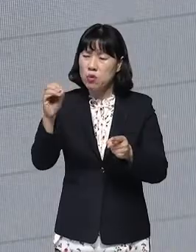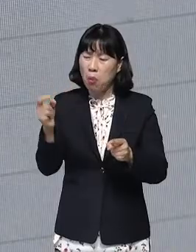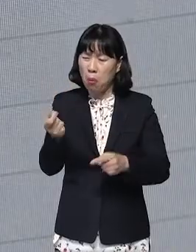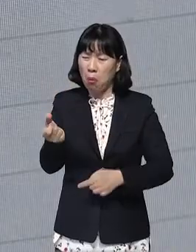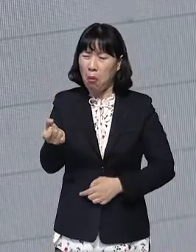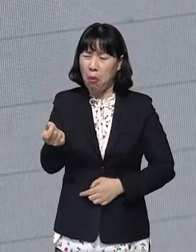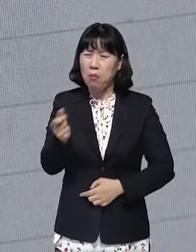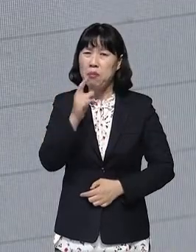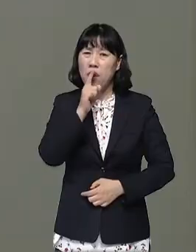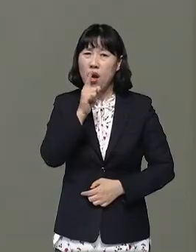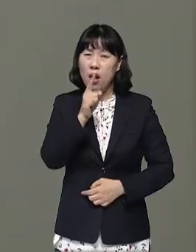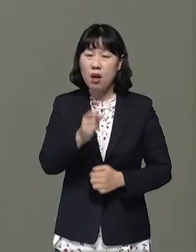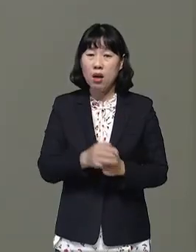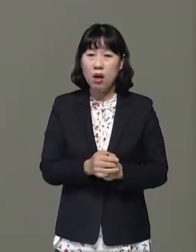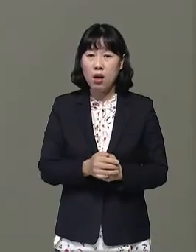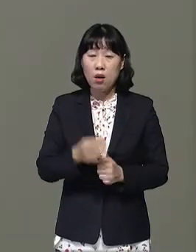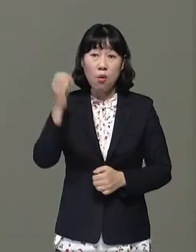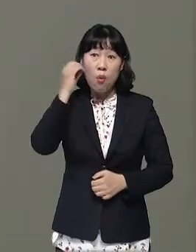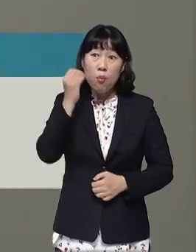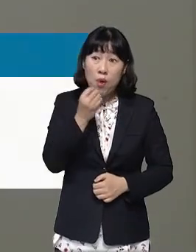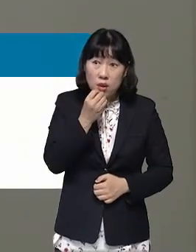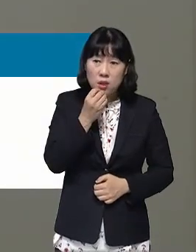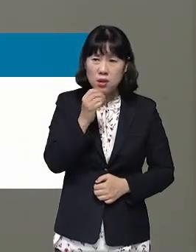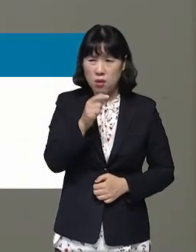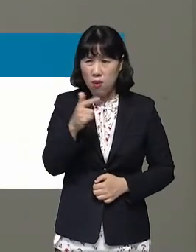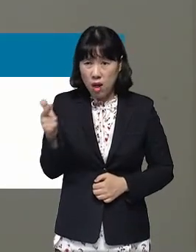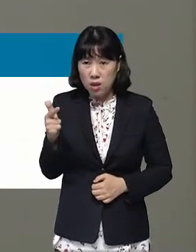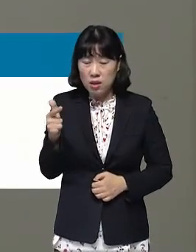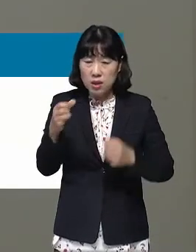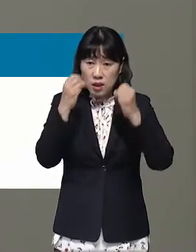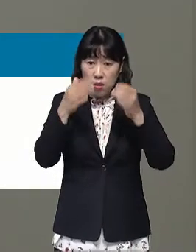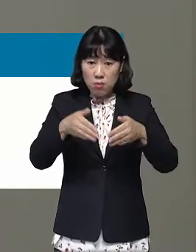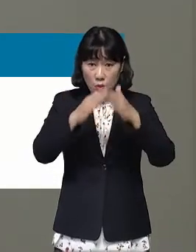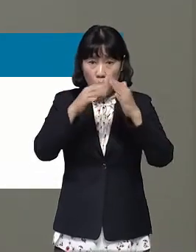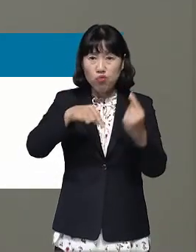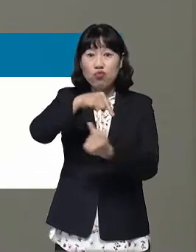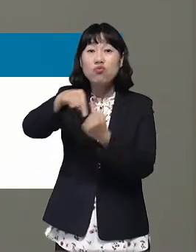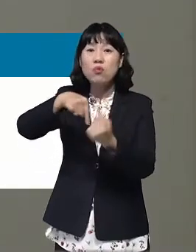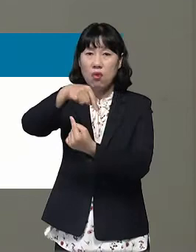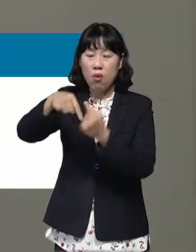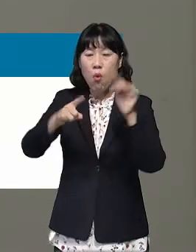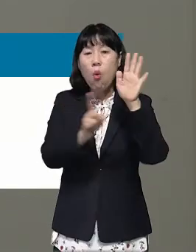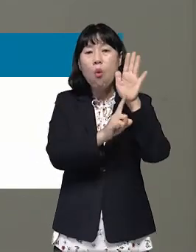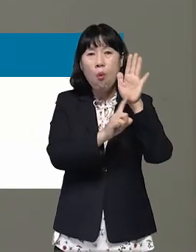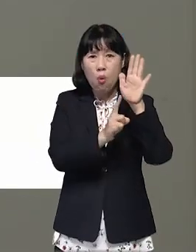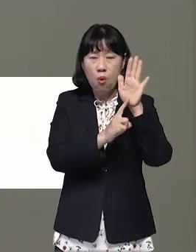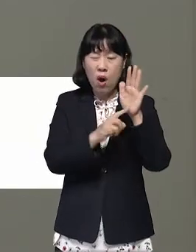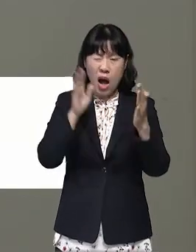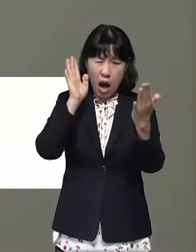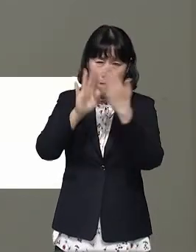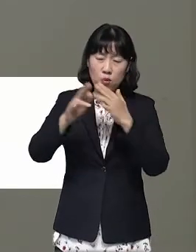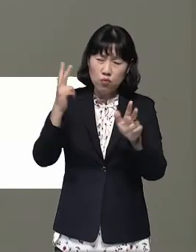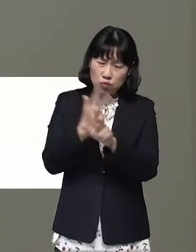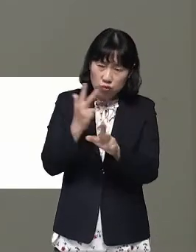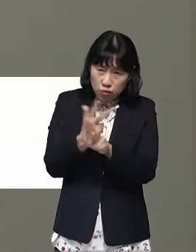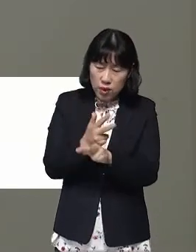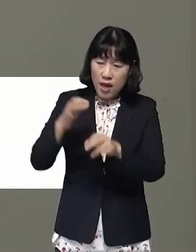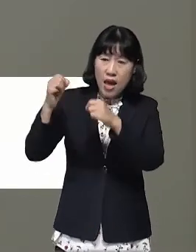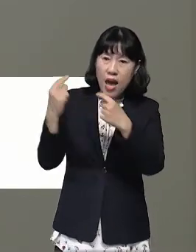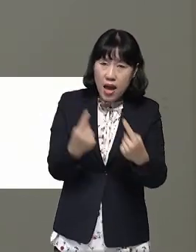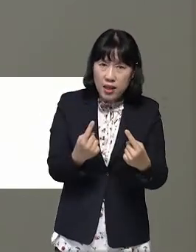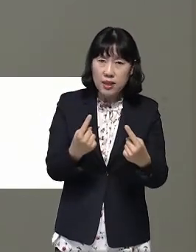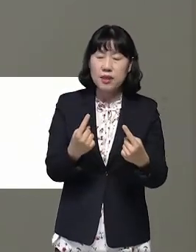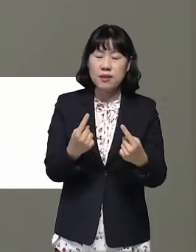불과합니다. 전용 홈페이지하고 블로그를 개설해서 운영을 하고 있습니다. 그리고 앞으로 이제 매주 저희가 할인